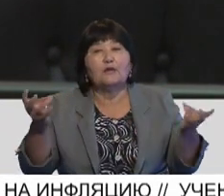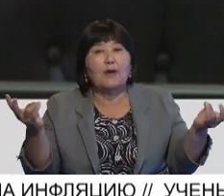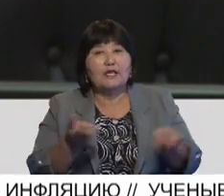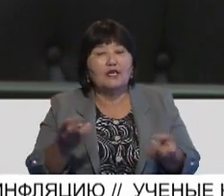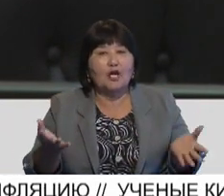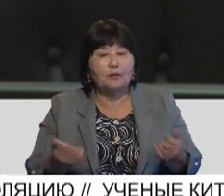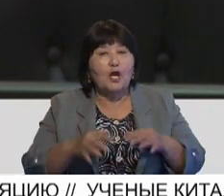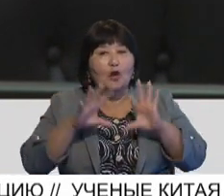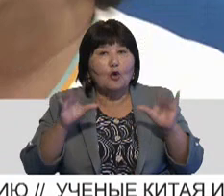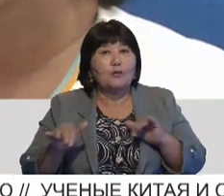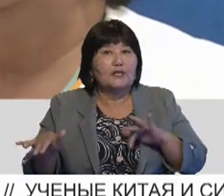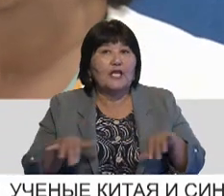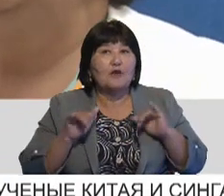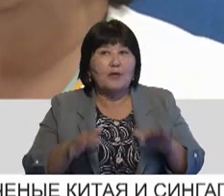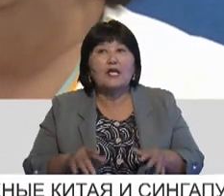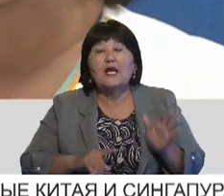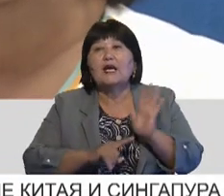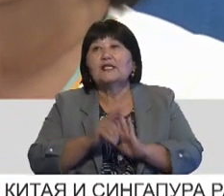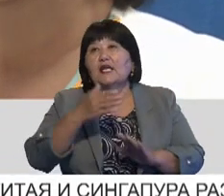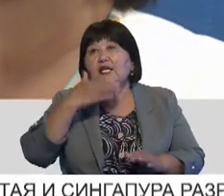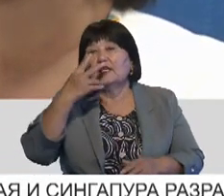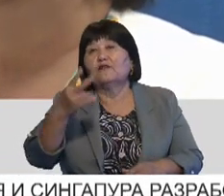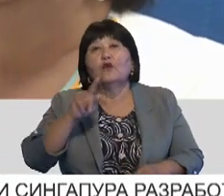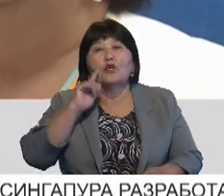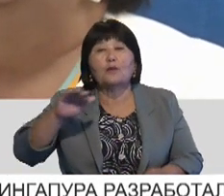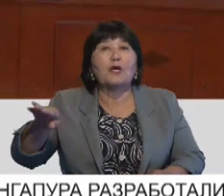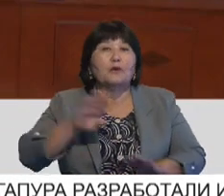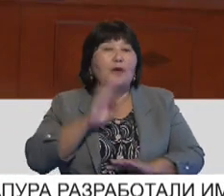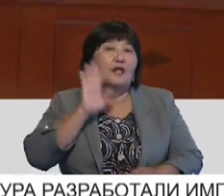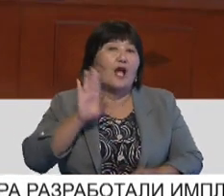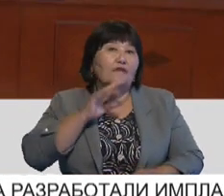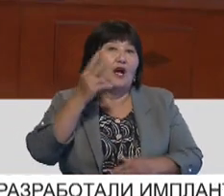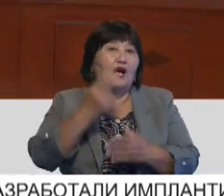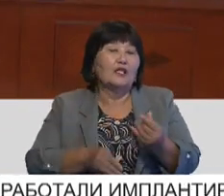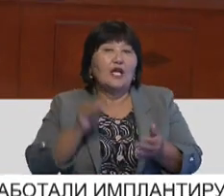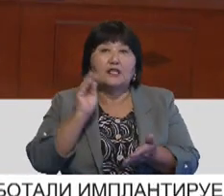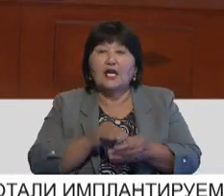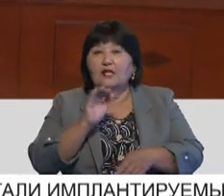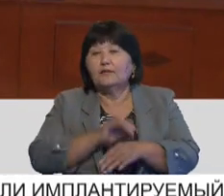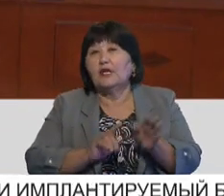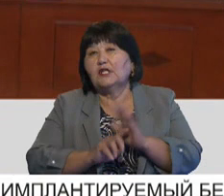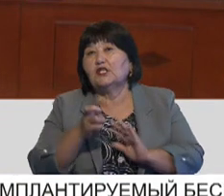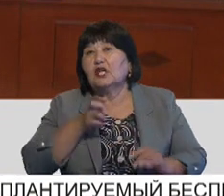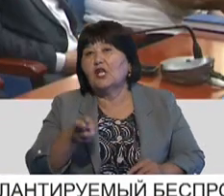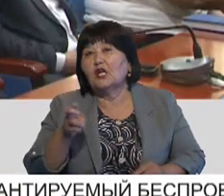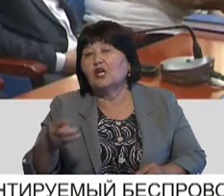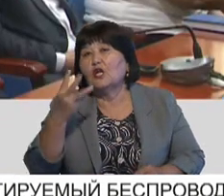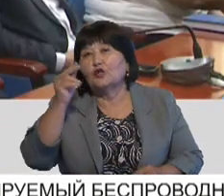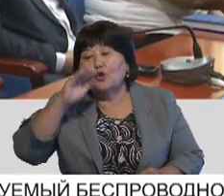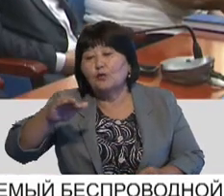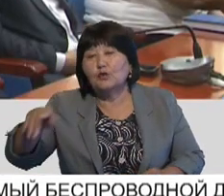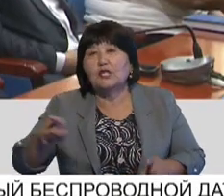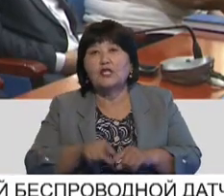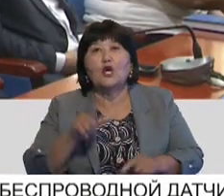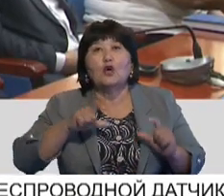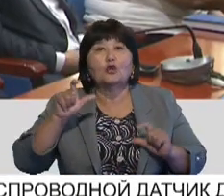необходимо принять комплексные меры. С началом лета 2 подростков погибли на воде. Зарегистрированы факты нанесения ножевых ранений 3 школьникам